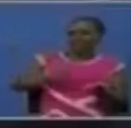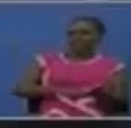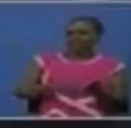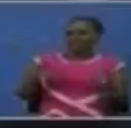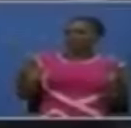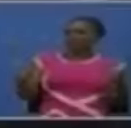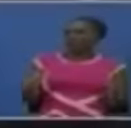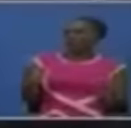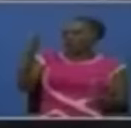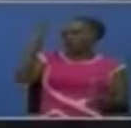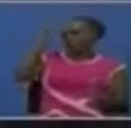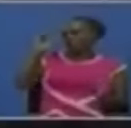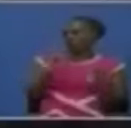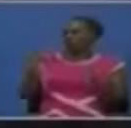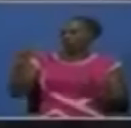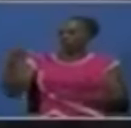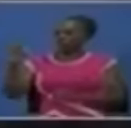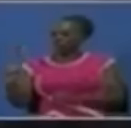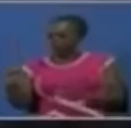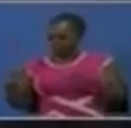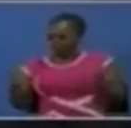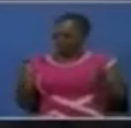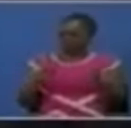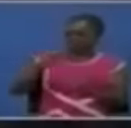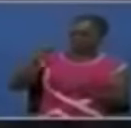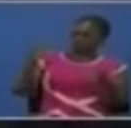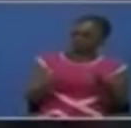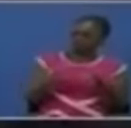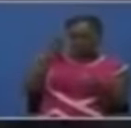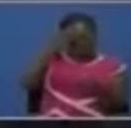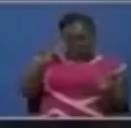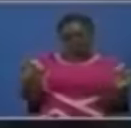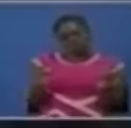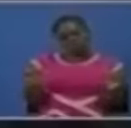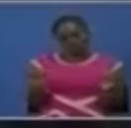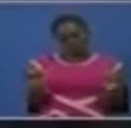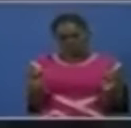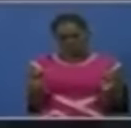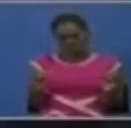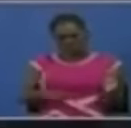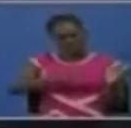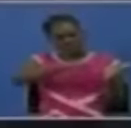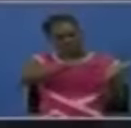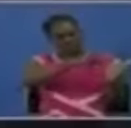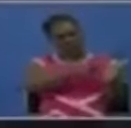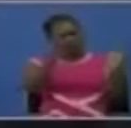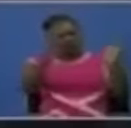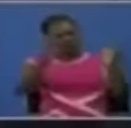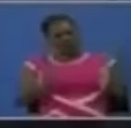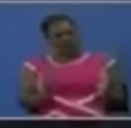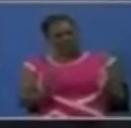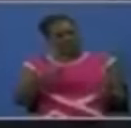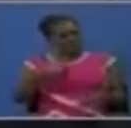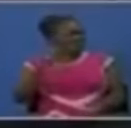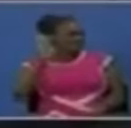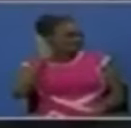popote, haijulikani kama ni NGO, sijui ni chama, sijui ni nini. Sera yao kubwa ambayo mimi